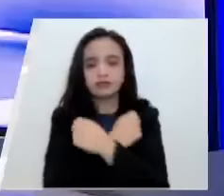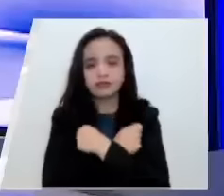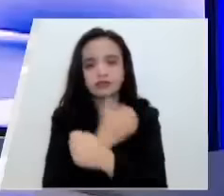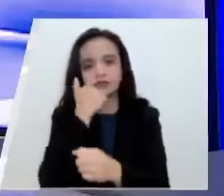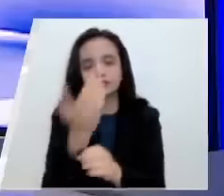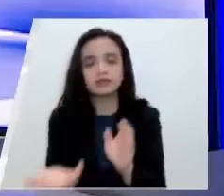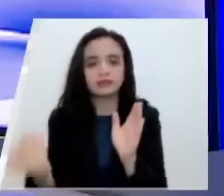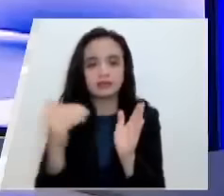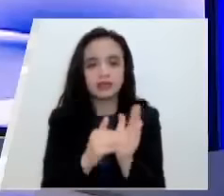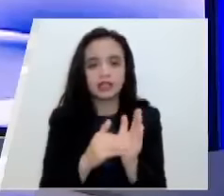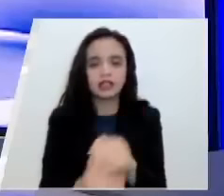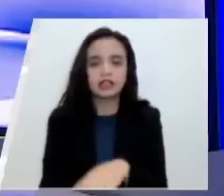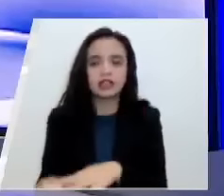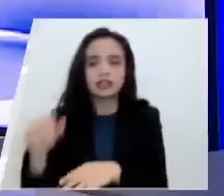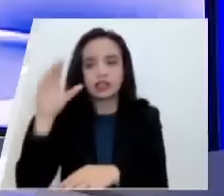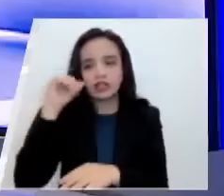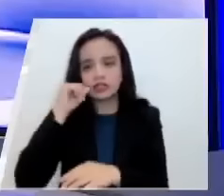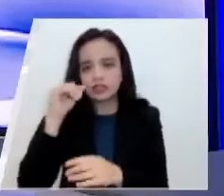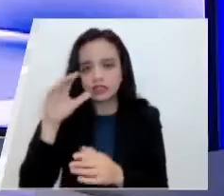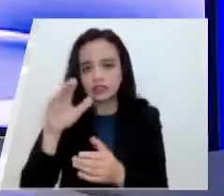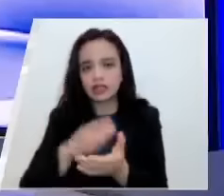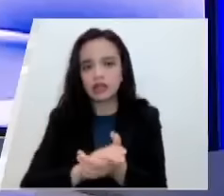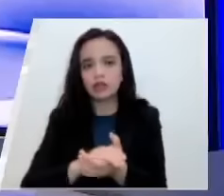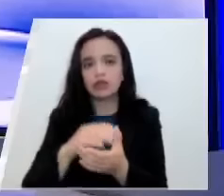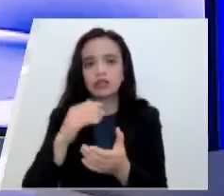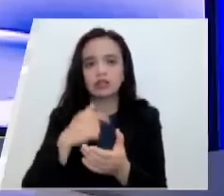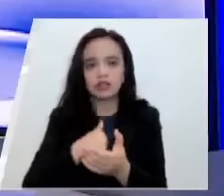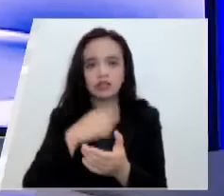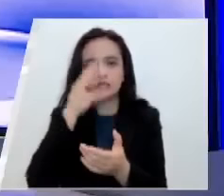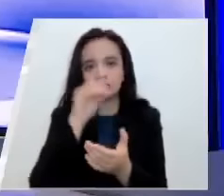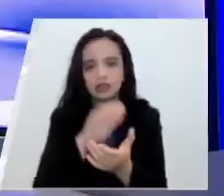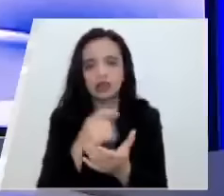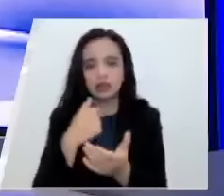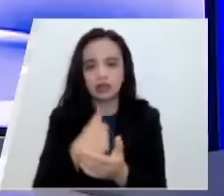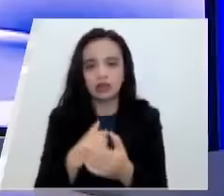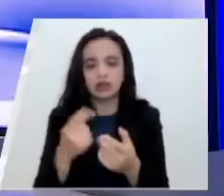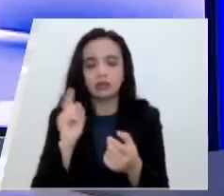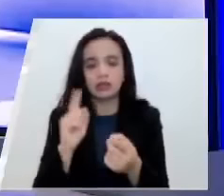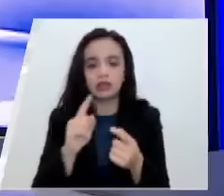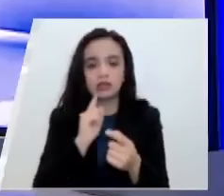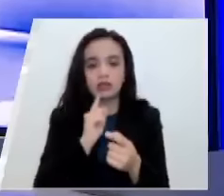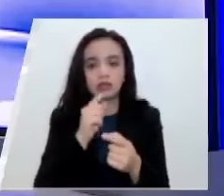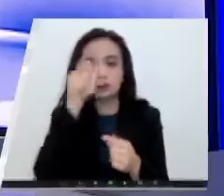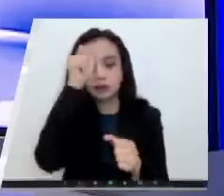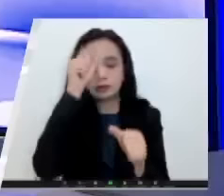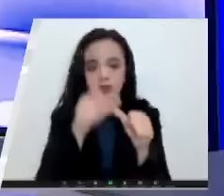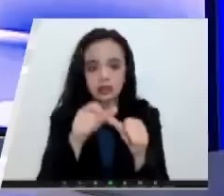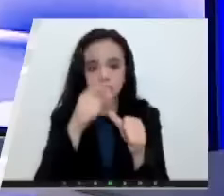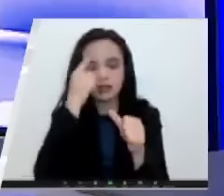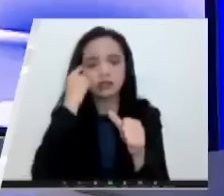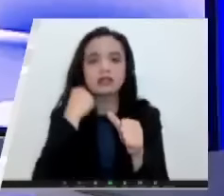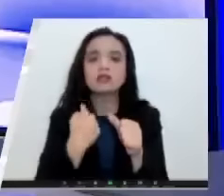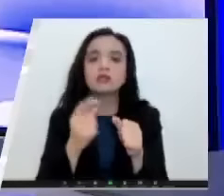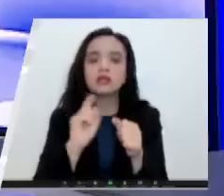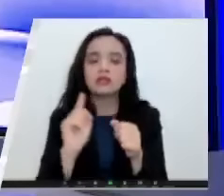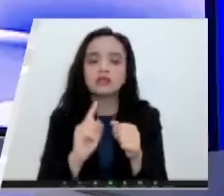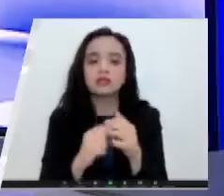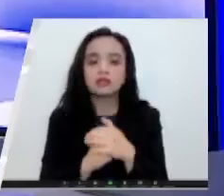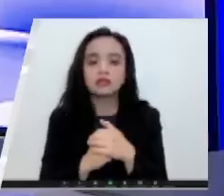Ko. Kabang-abang mula sa mga pangyayaring magdudulot ng mapapait na alaala hanggang sa tila deja vu ng mga